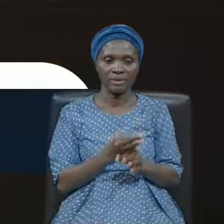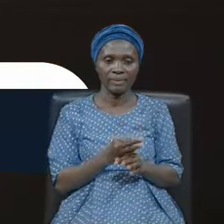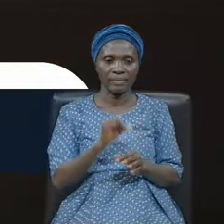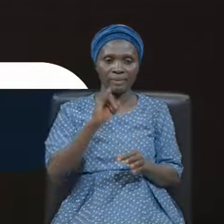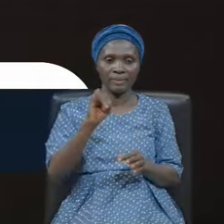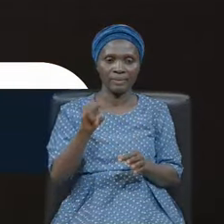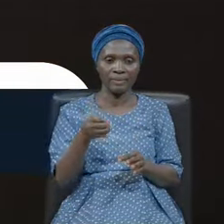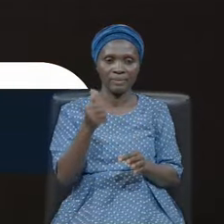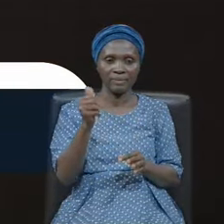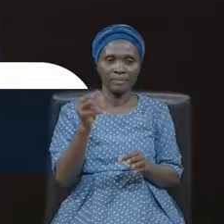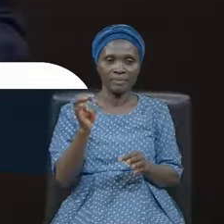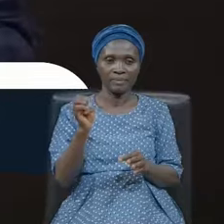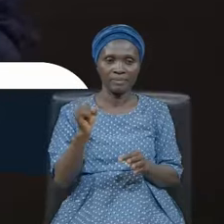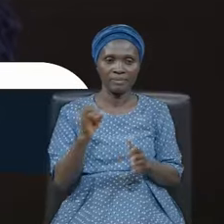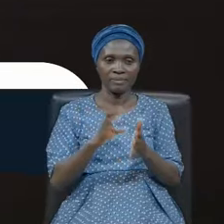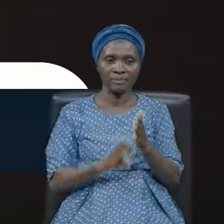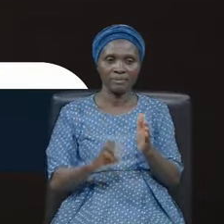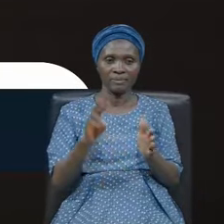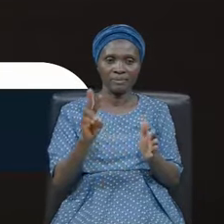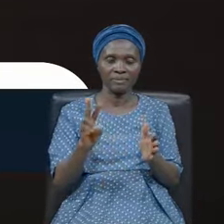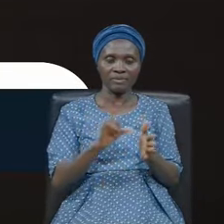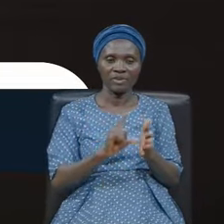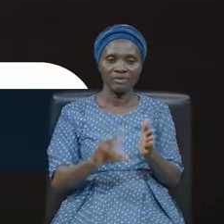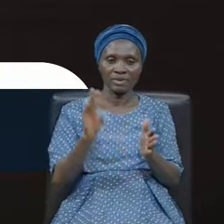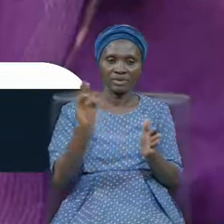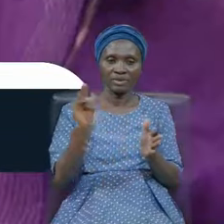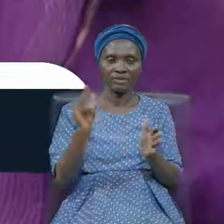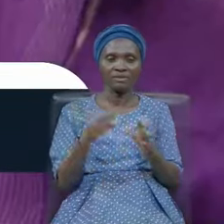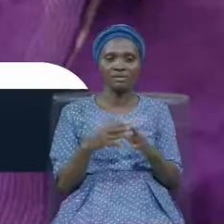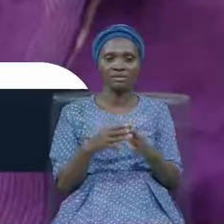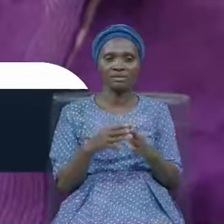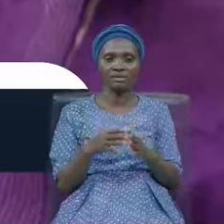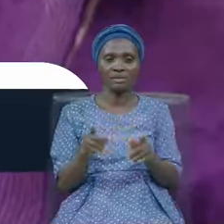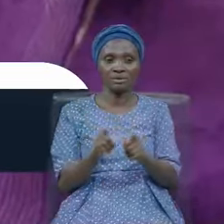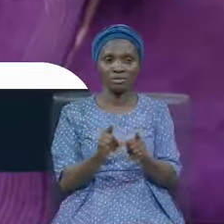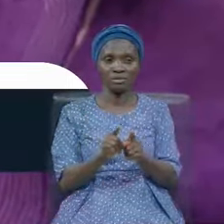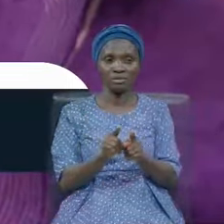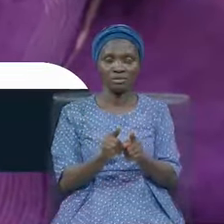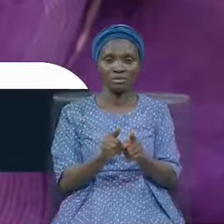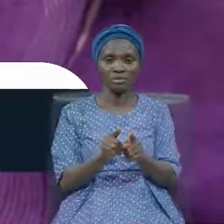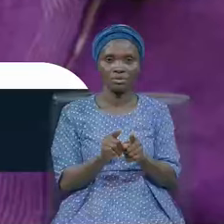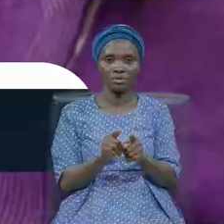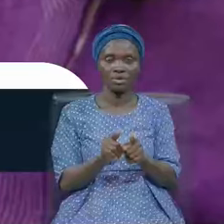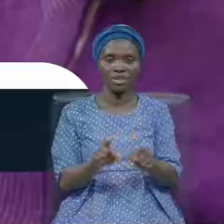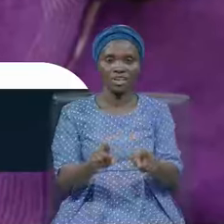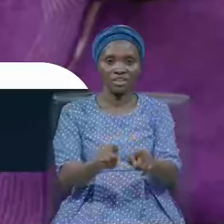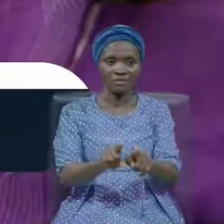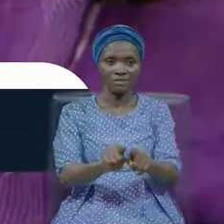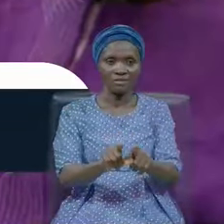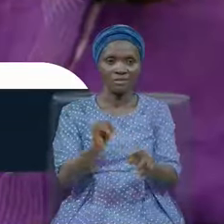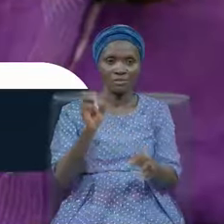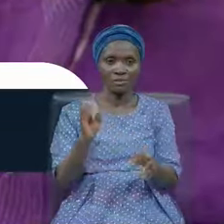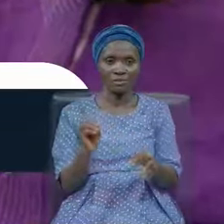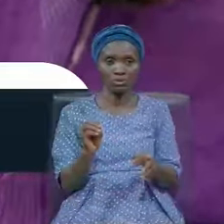à Jacques chapitre 2, Jacques 2, 17.